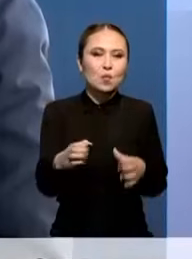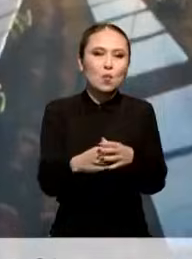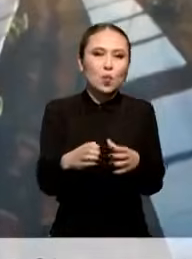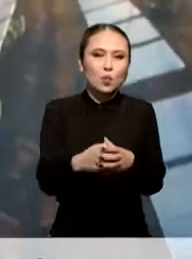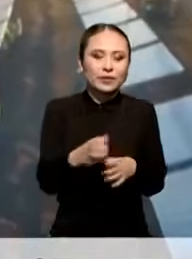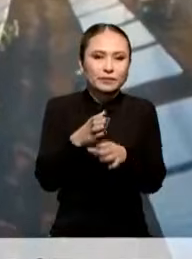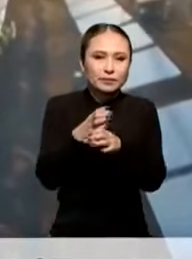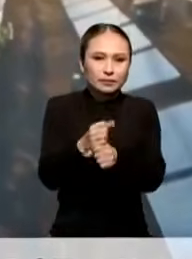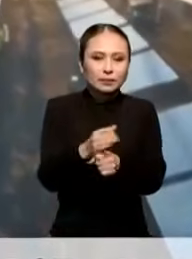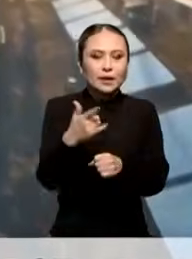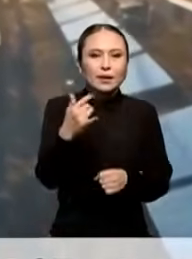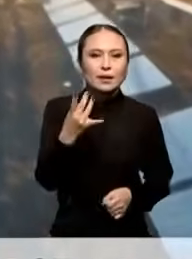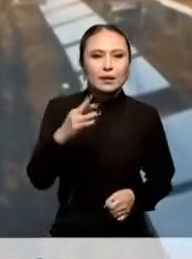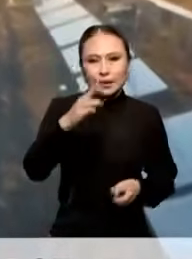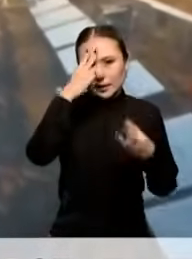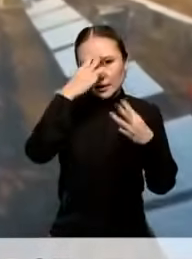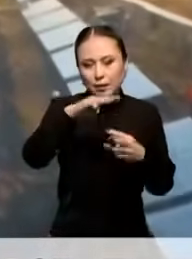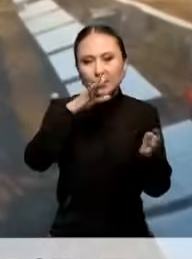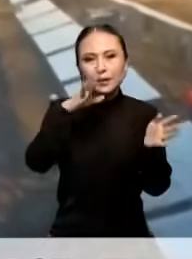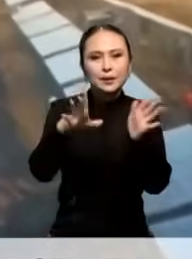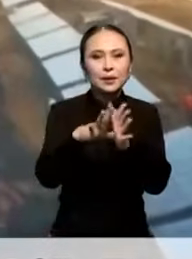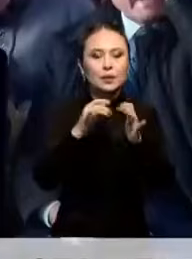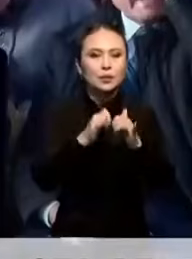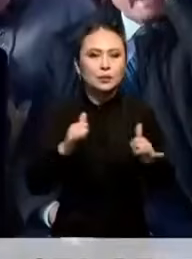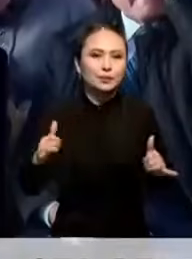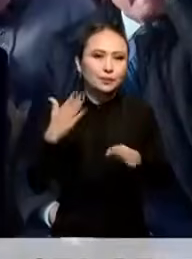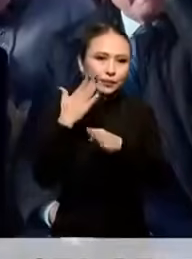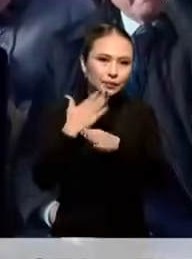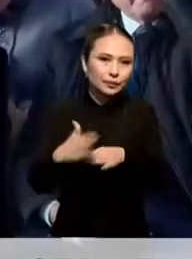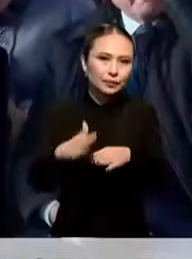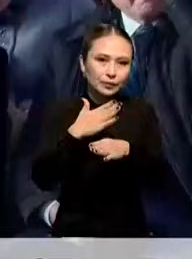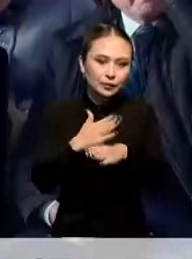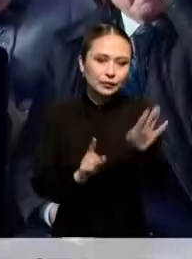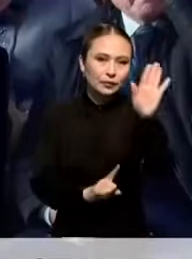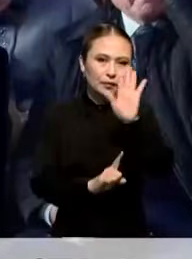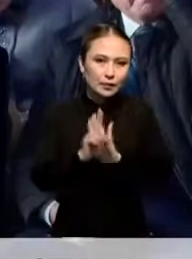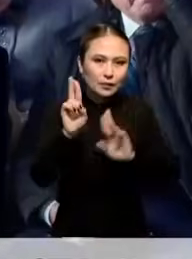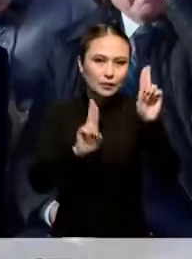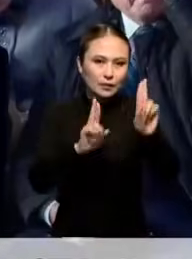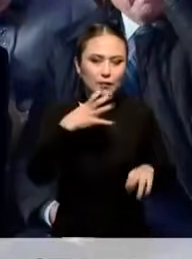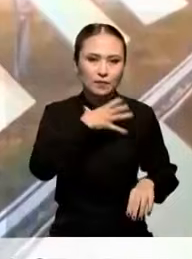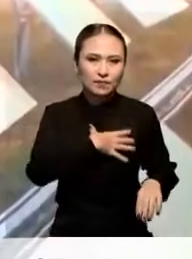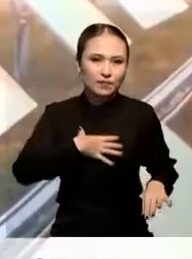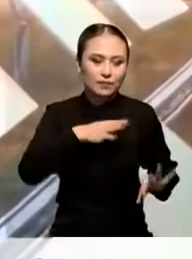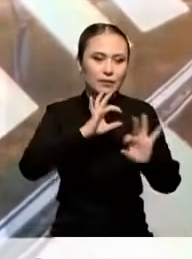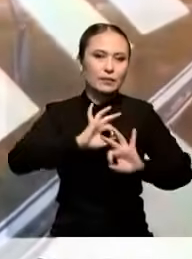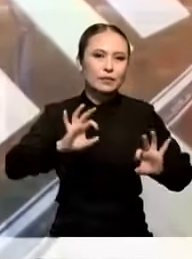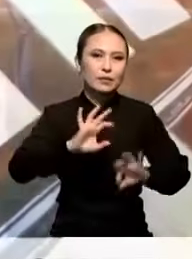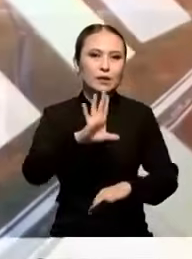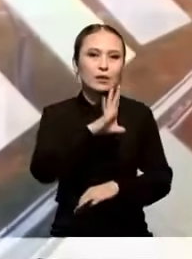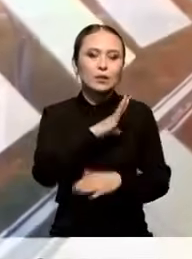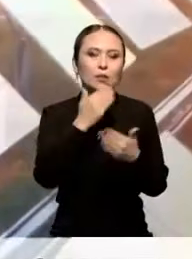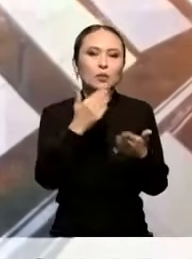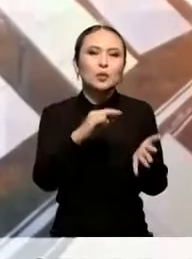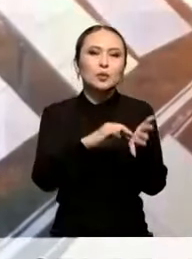көміртекті генерацияға және заманауи энергия жүйесін дамытуға кезең-кезеңмен көшу жөніндегі стратегиясының маңызды бөлігі екенін атап өтті. Бұл